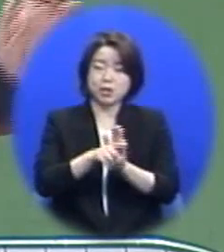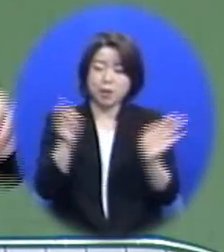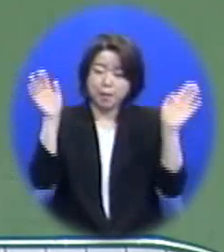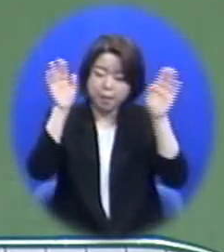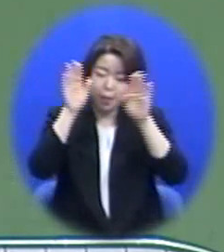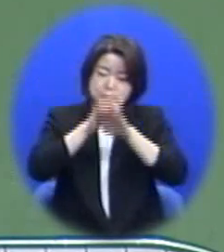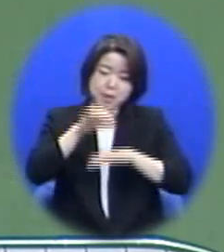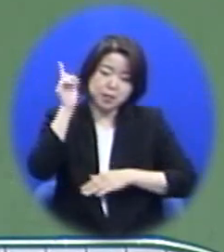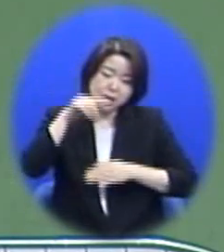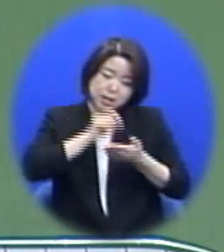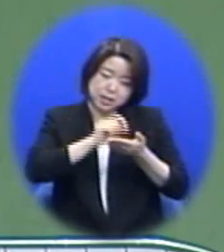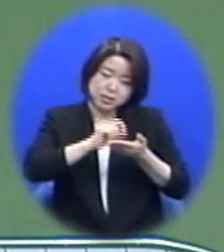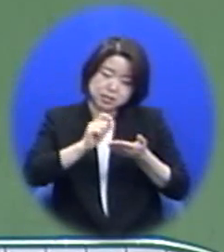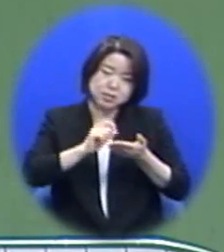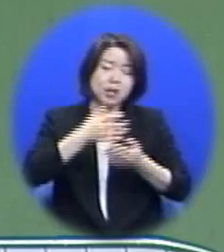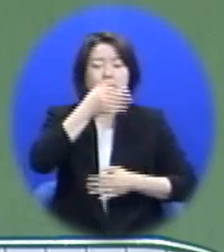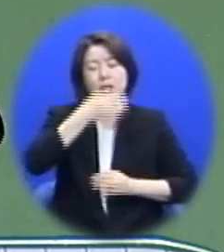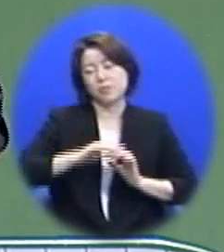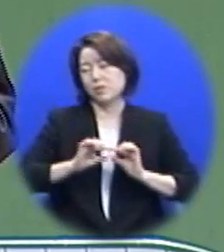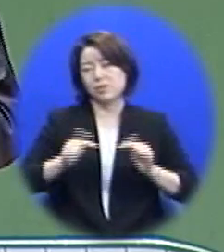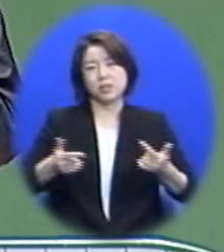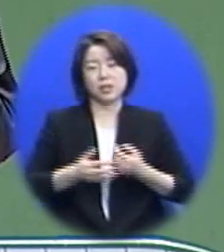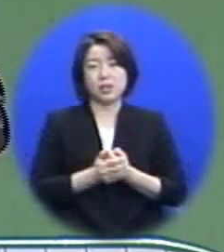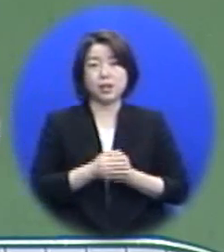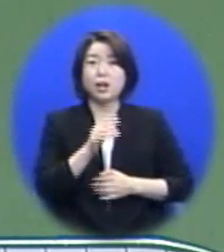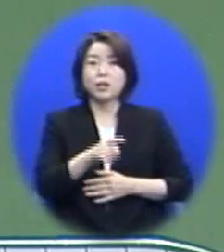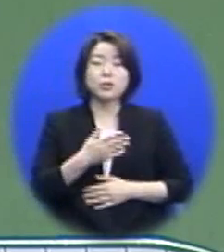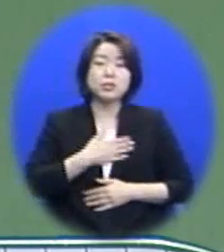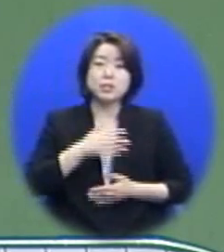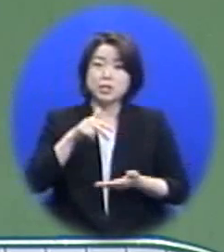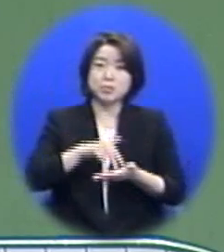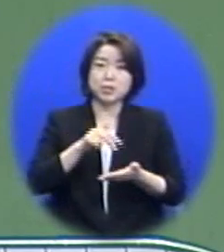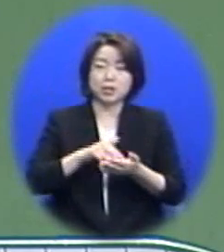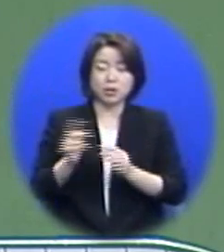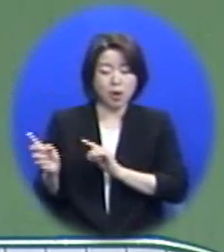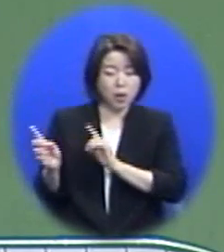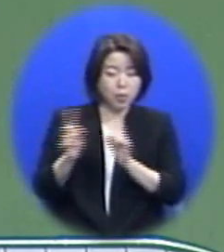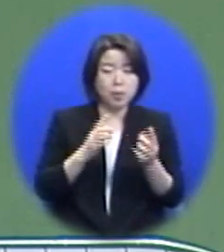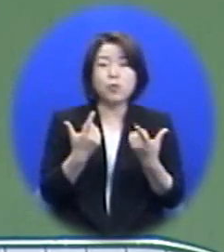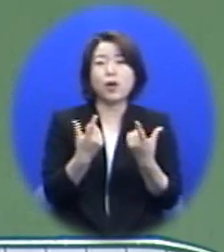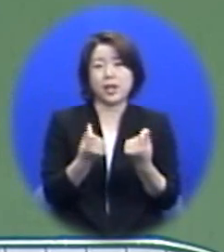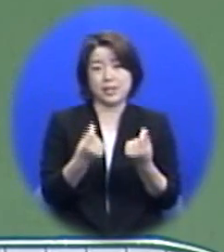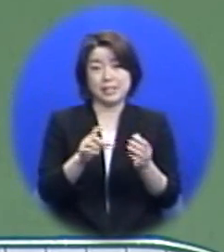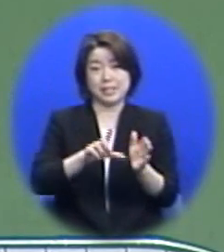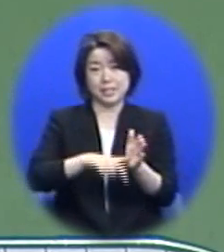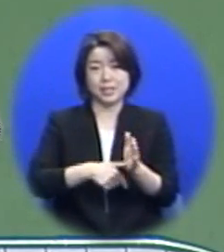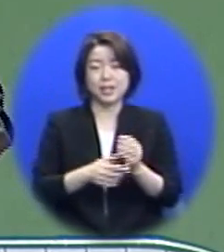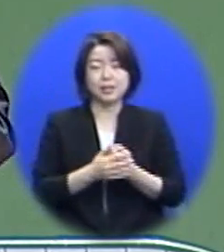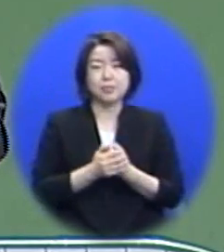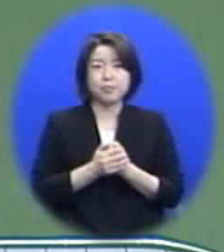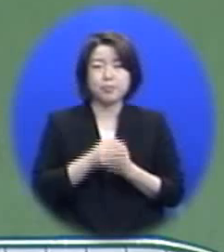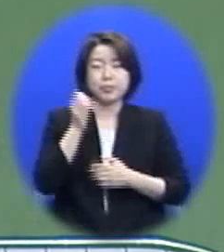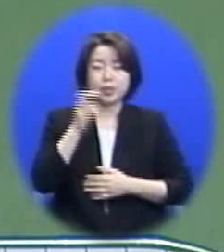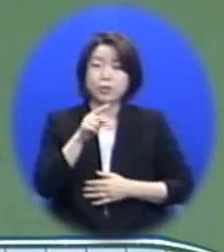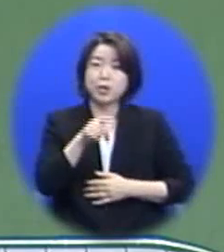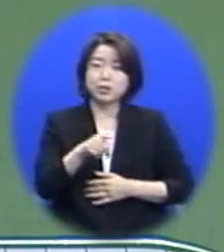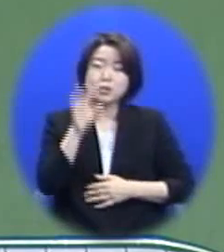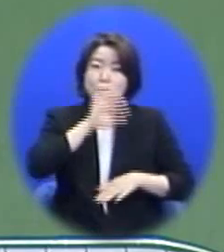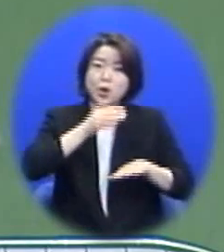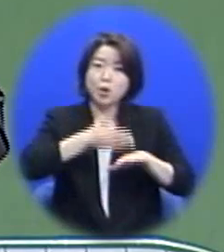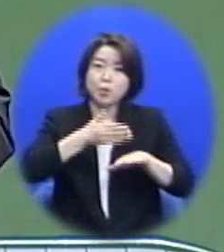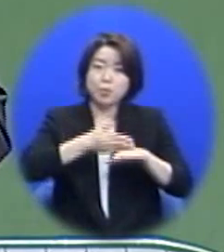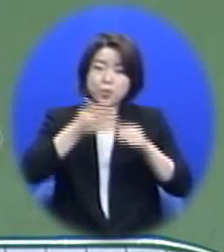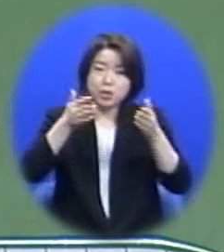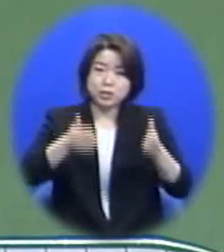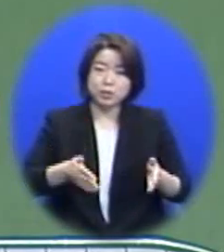것이 전혀 힘들지 않았습니다 그것은 저에게 있어서 어떤 회복과 또 같은 시간이었어 그리고 그 훈련 기간 동안